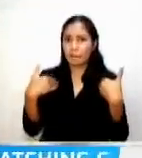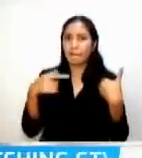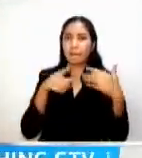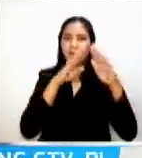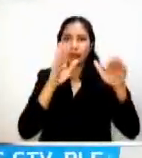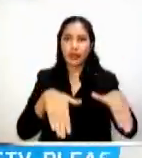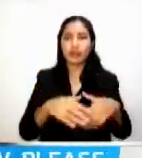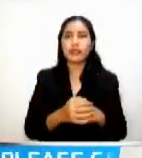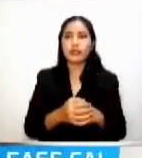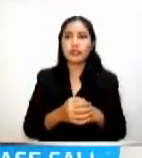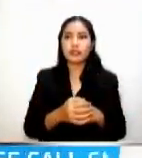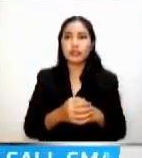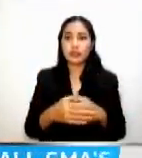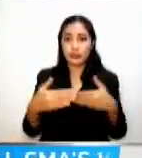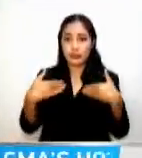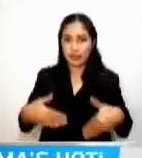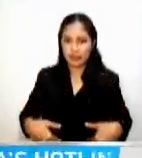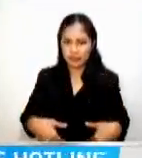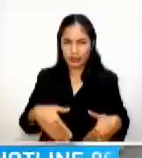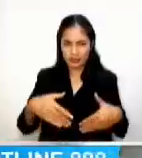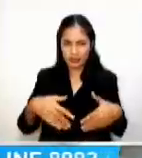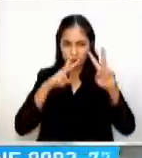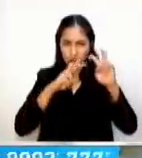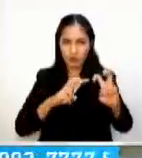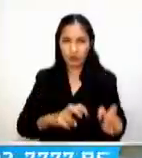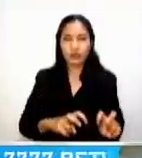bangkay, naniniwala mga polis na tatlong araw lang patay ang mga biktima.